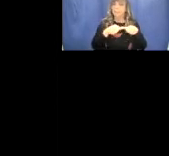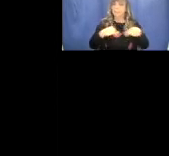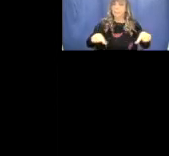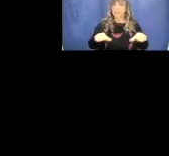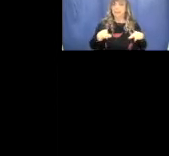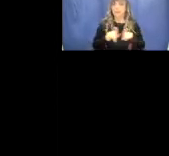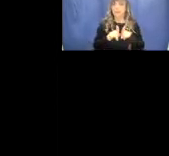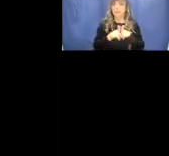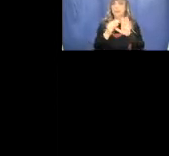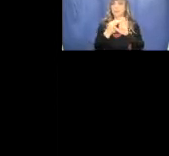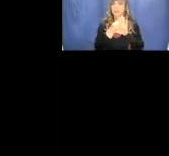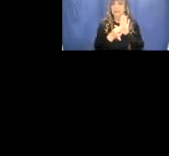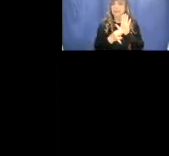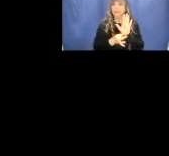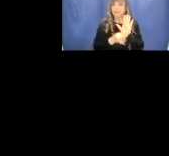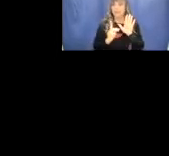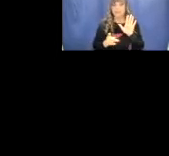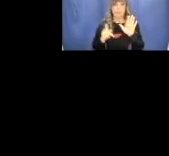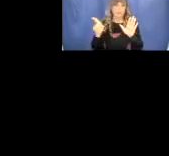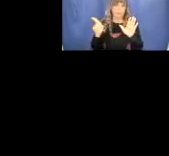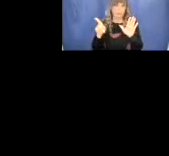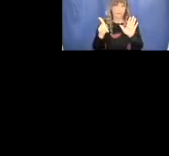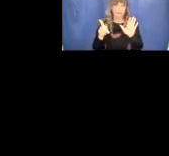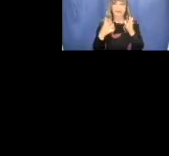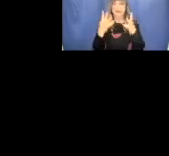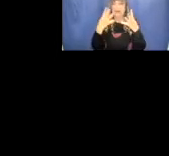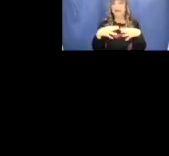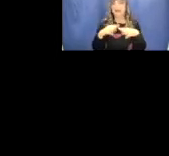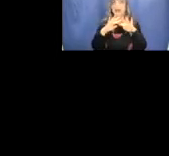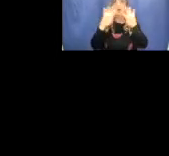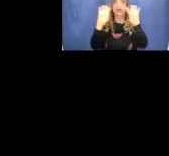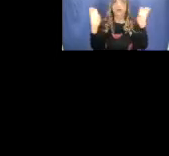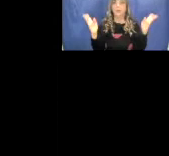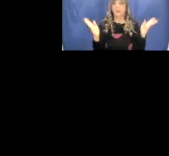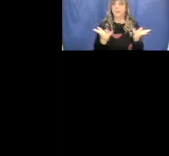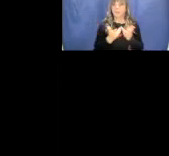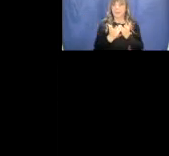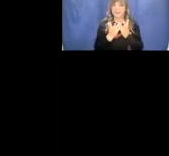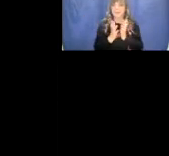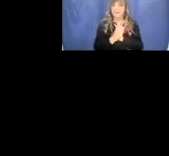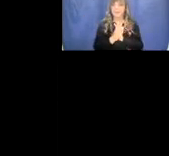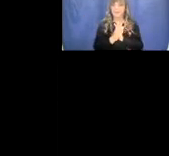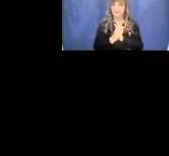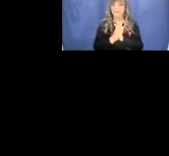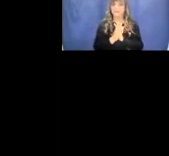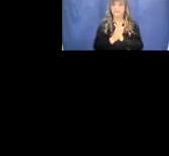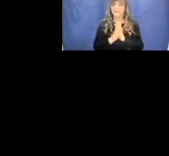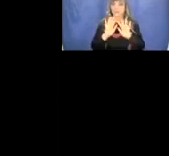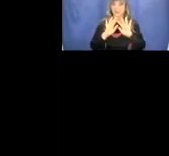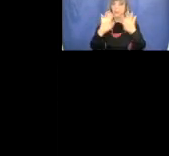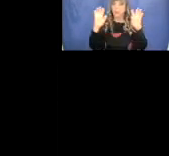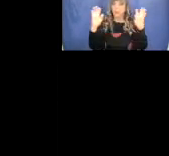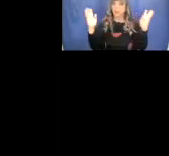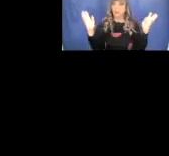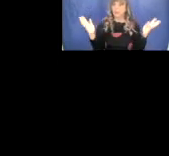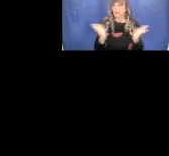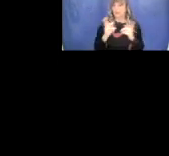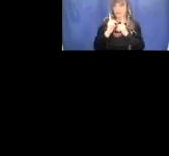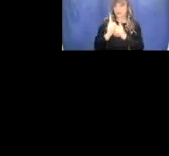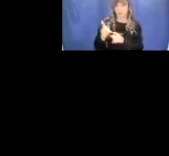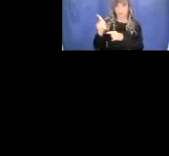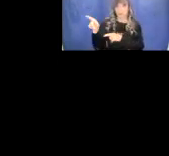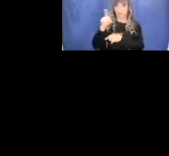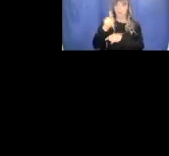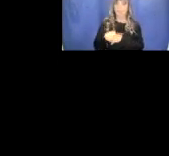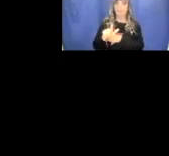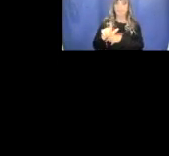suo vedere regolavano tutto l'universo l'universo nel nel timeo di platone e descritto a